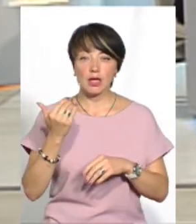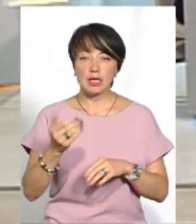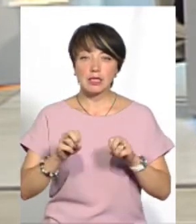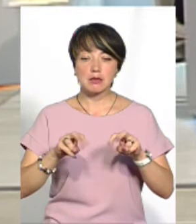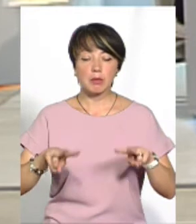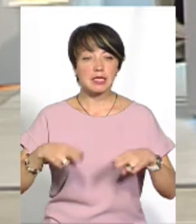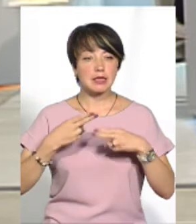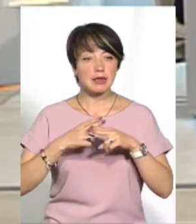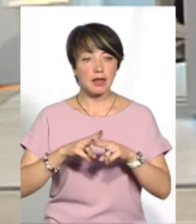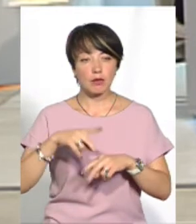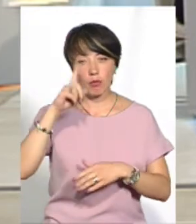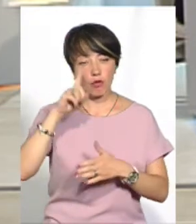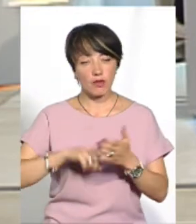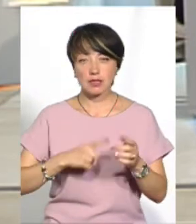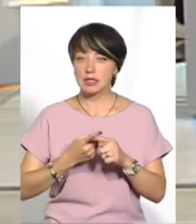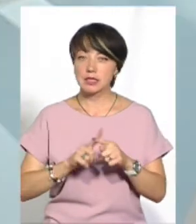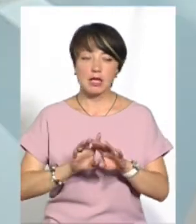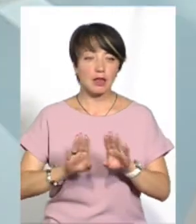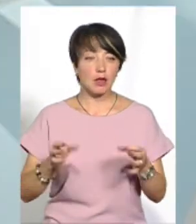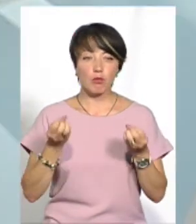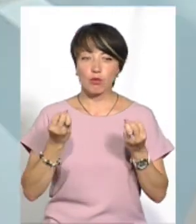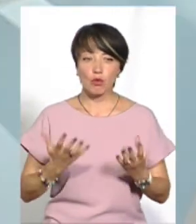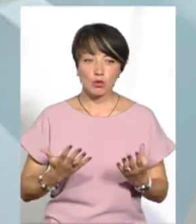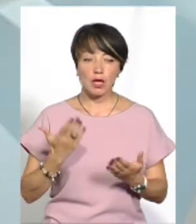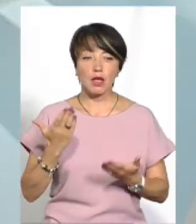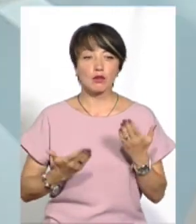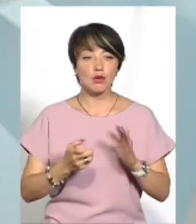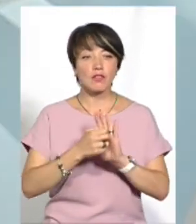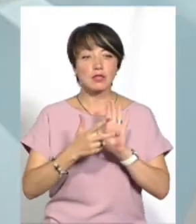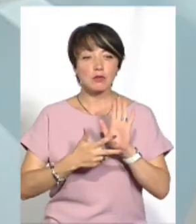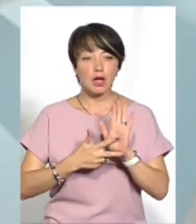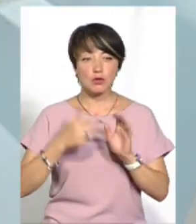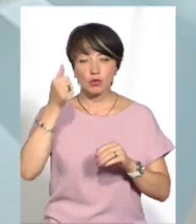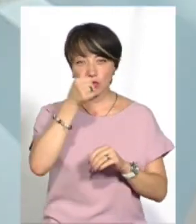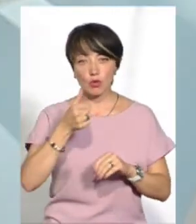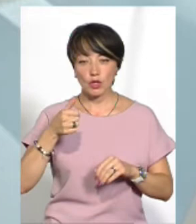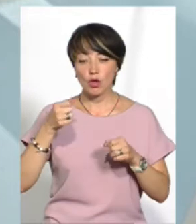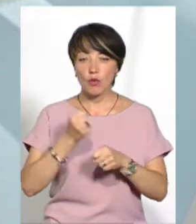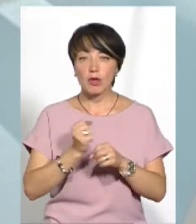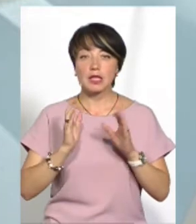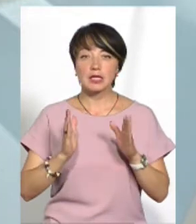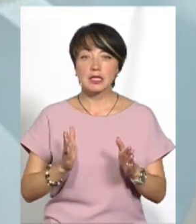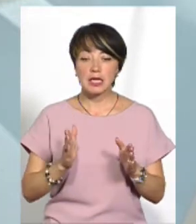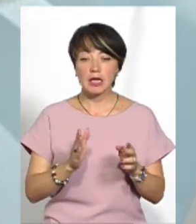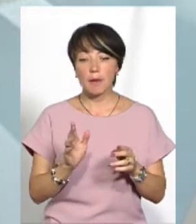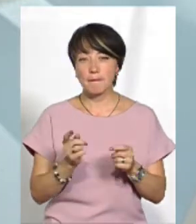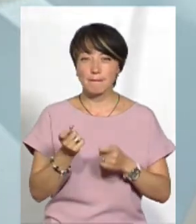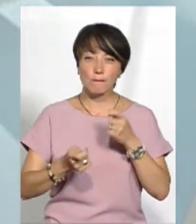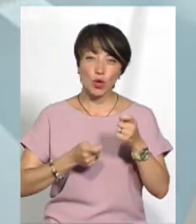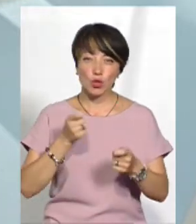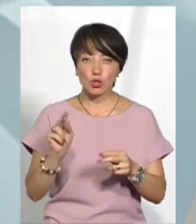їхньої спецтехніки. Повірте, це непросто. Якщо ми в 2018 році робили лише тільки поточний